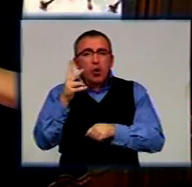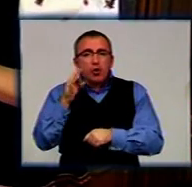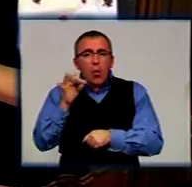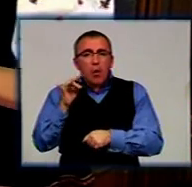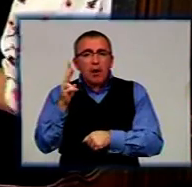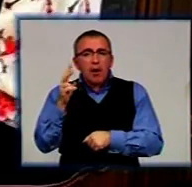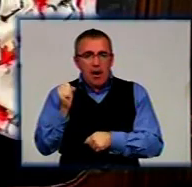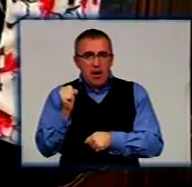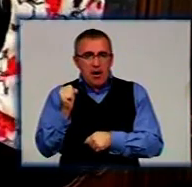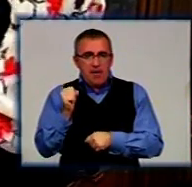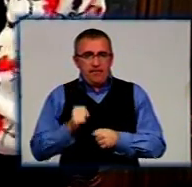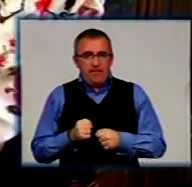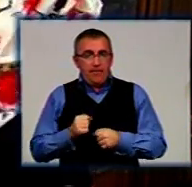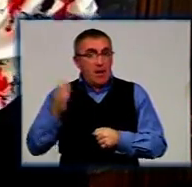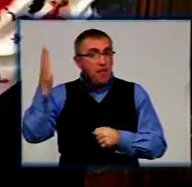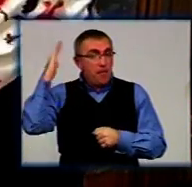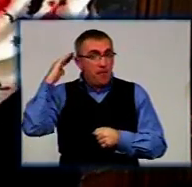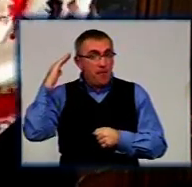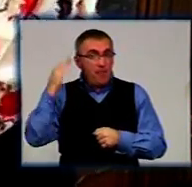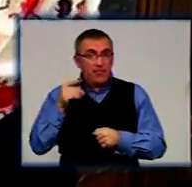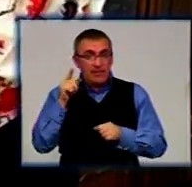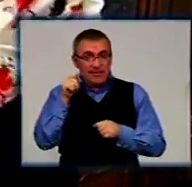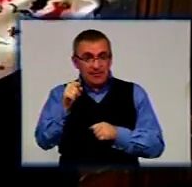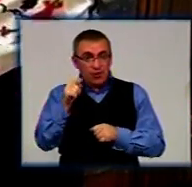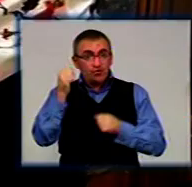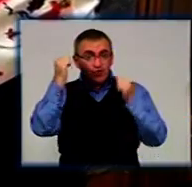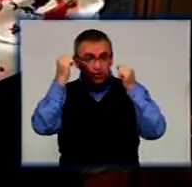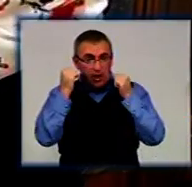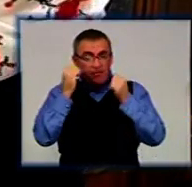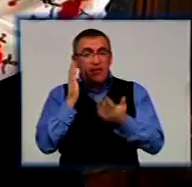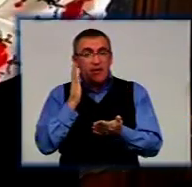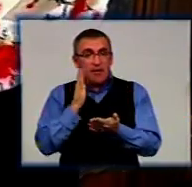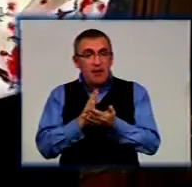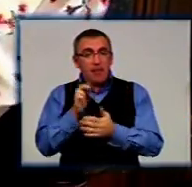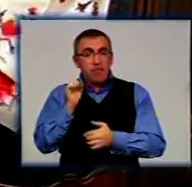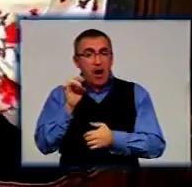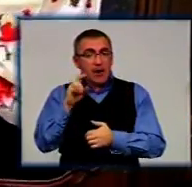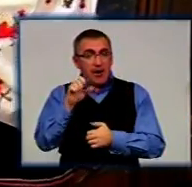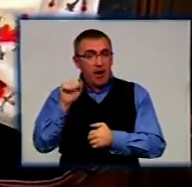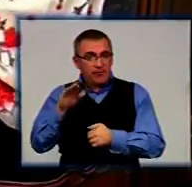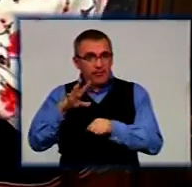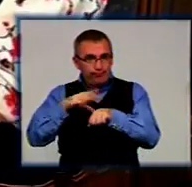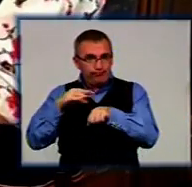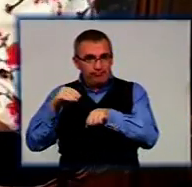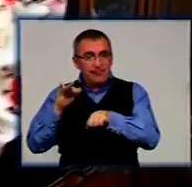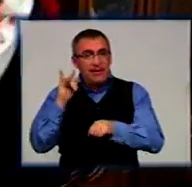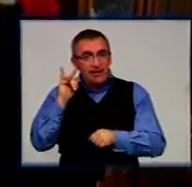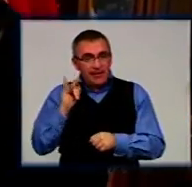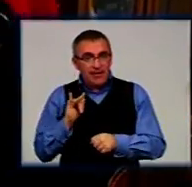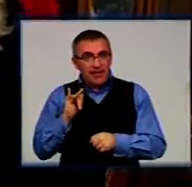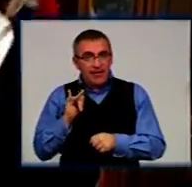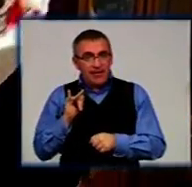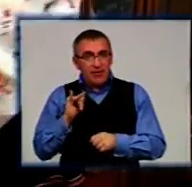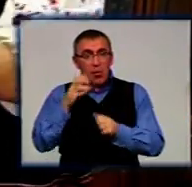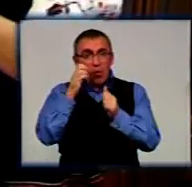Так, позаду цієї шапки бархат. Так, і потім,